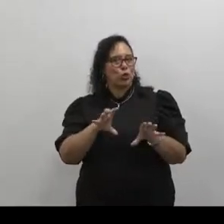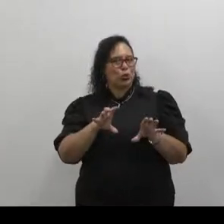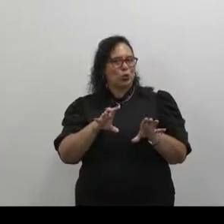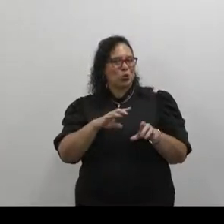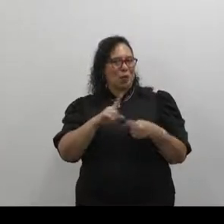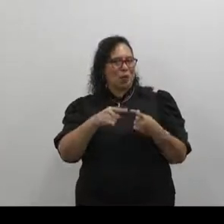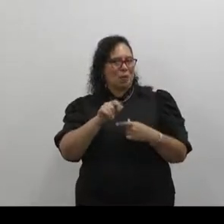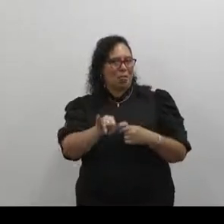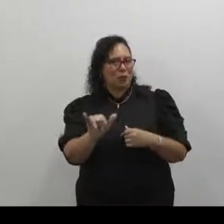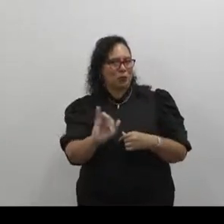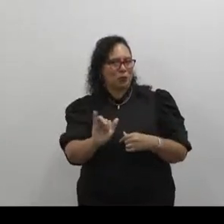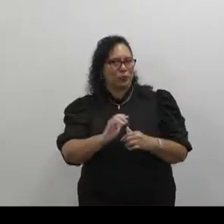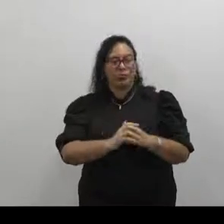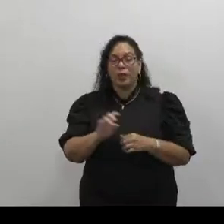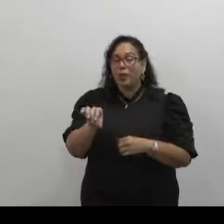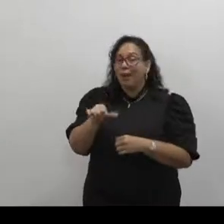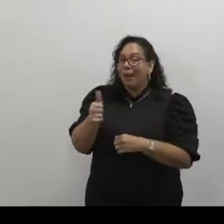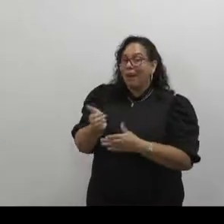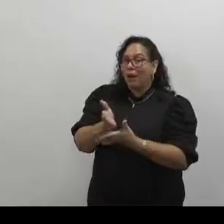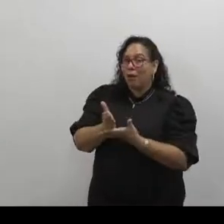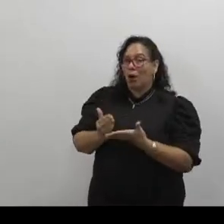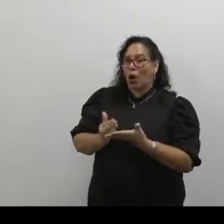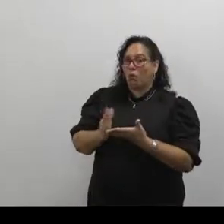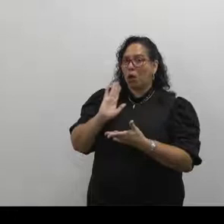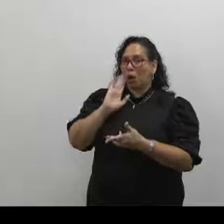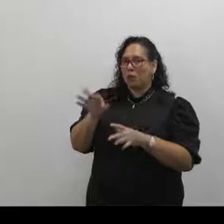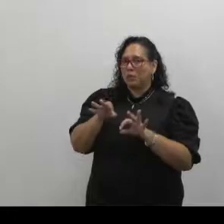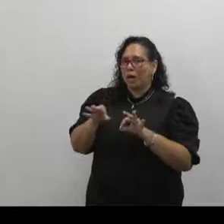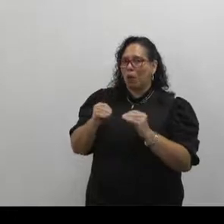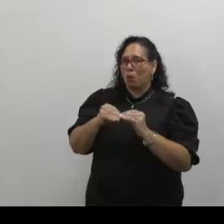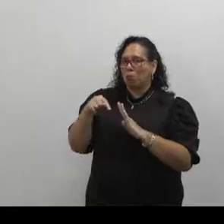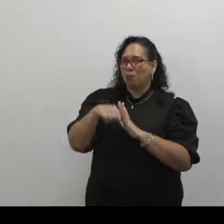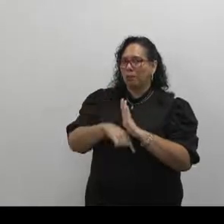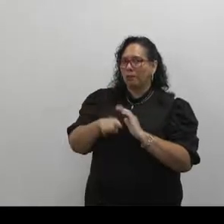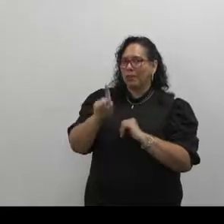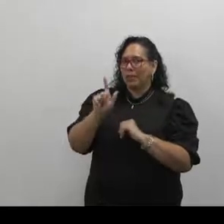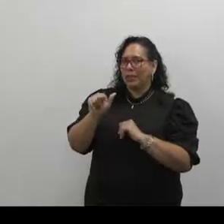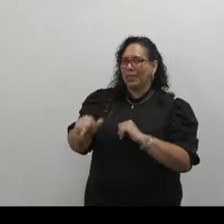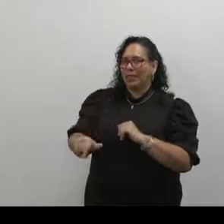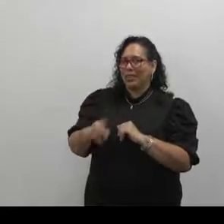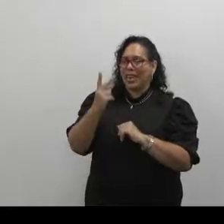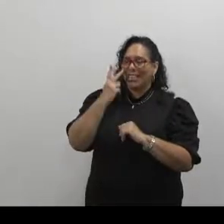ปลามาซินกลายประตูมาซินนั่งให้ได้ตรการกลายท้อง